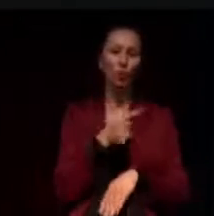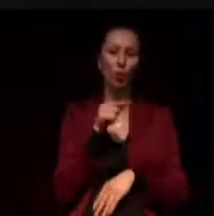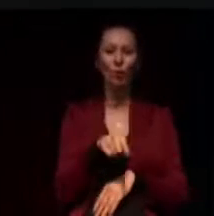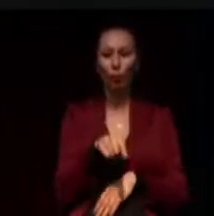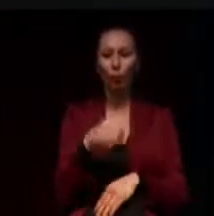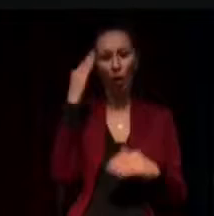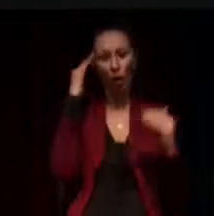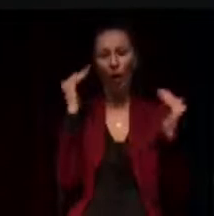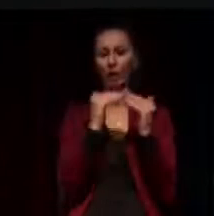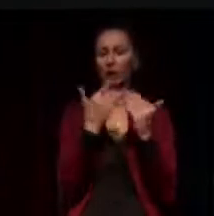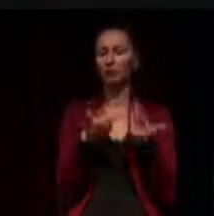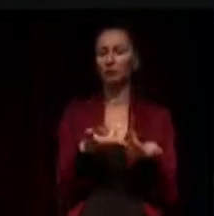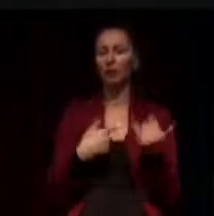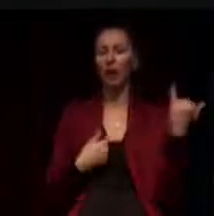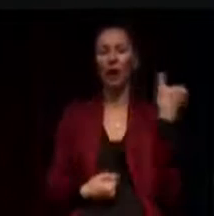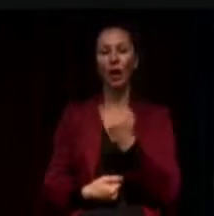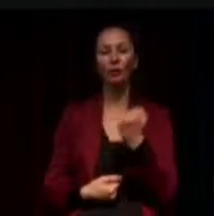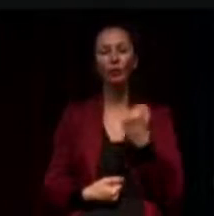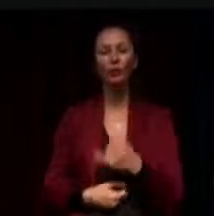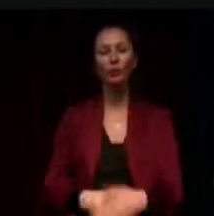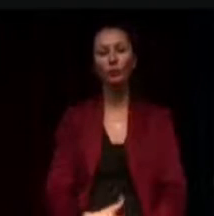Biz bu anlayışı eleştiriyoruz.